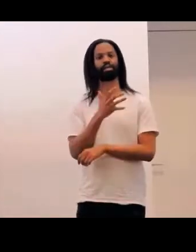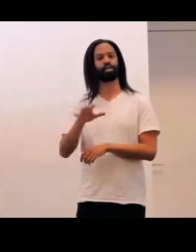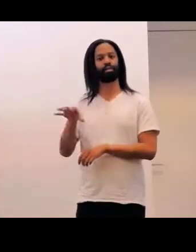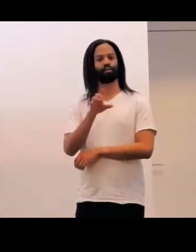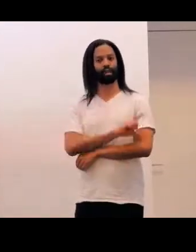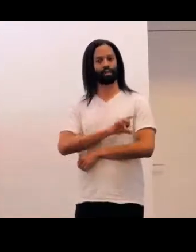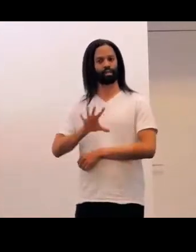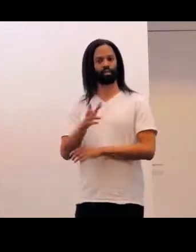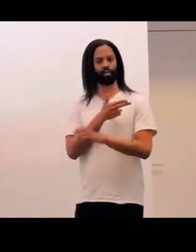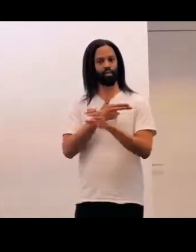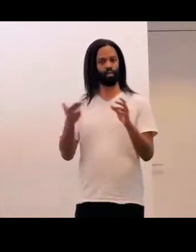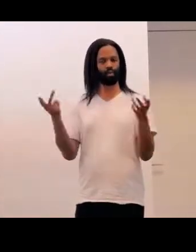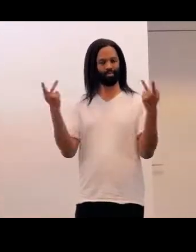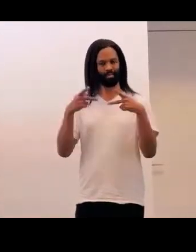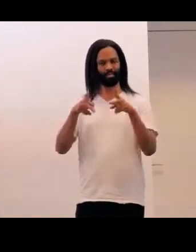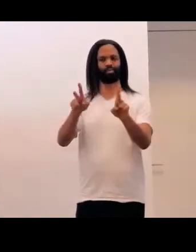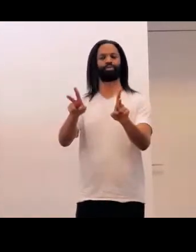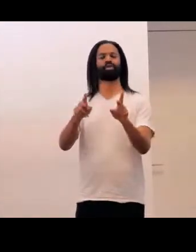euros. Merci.